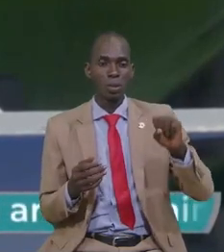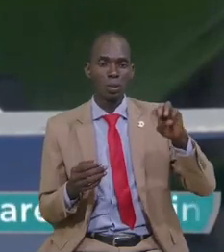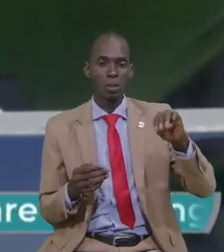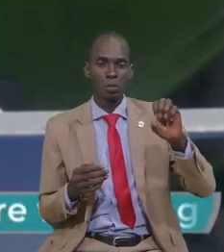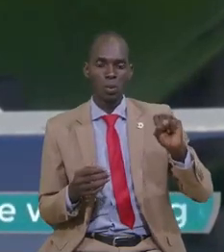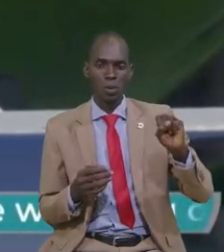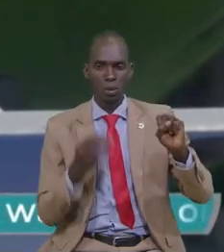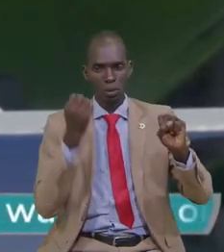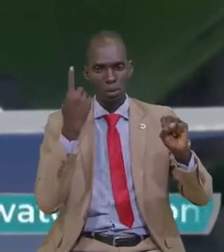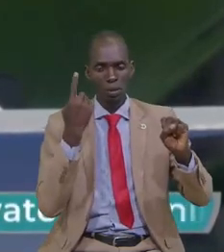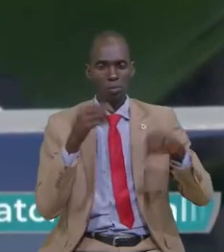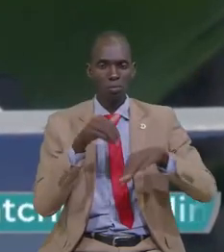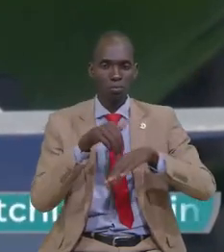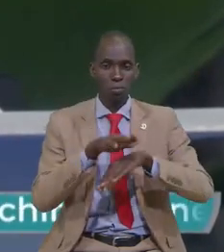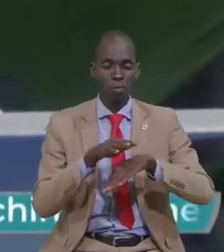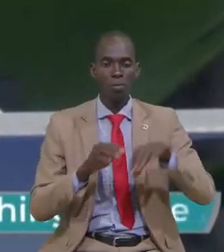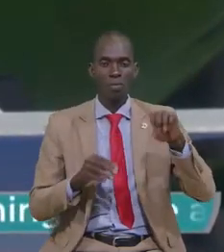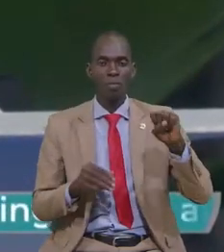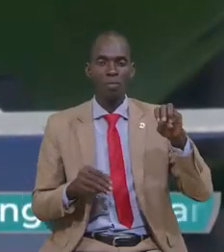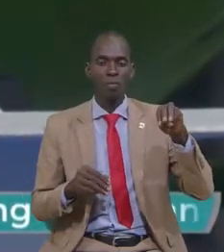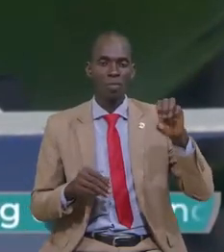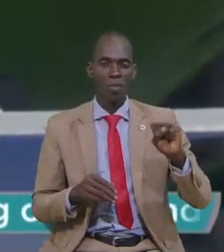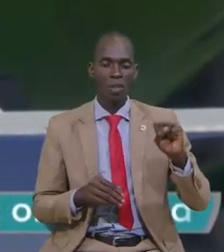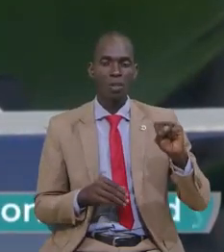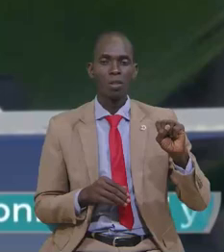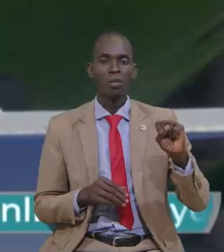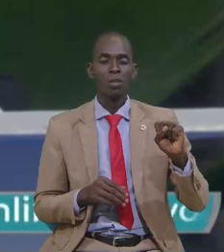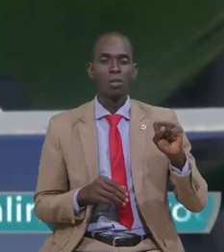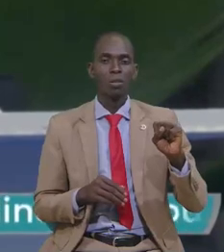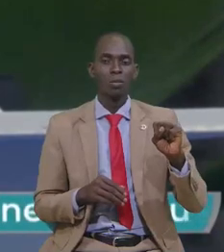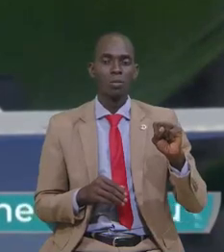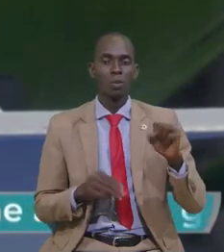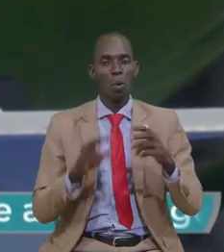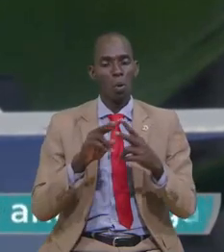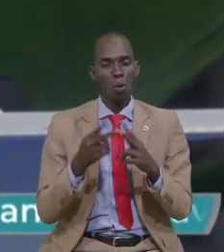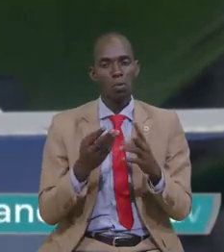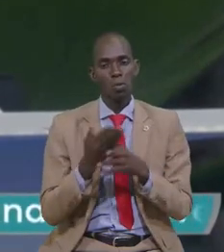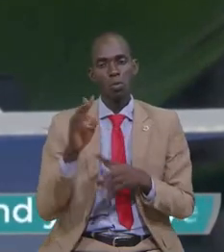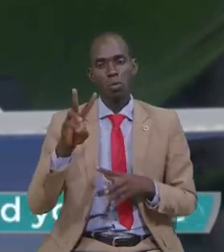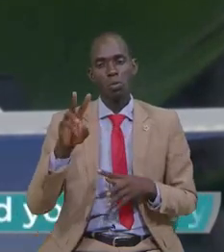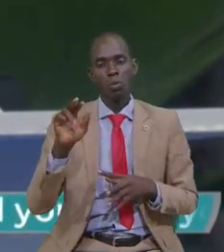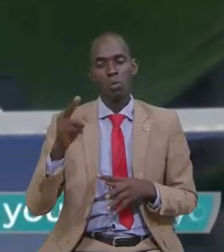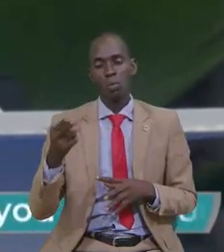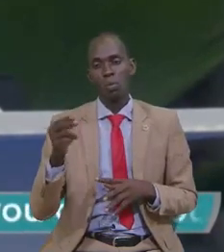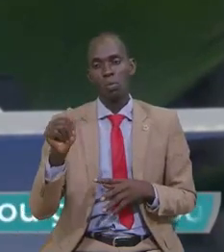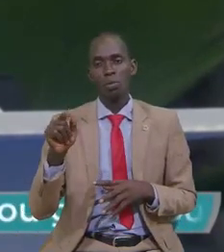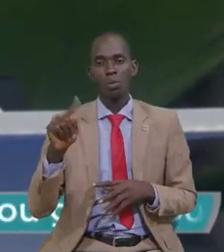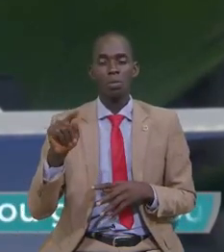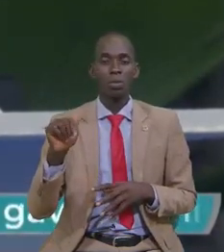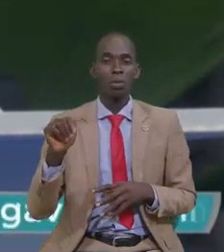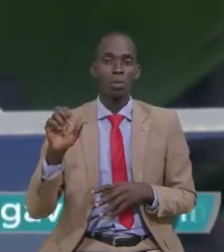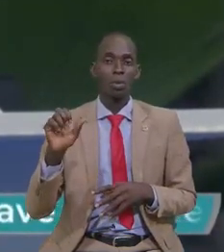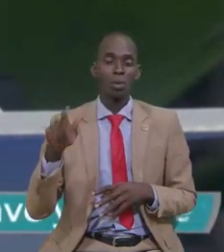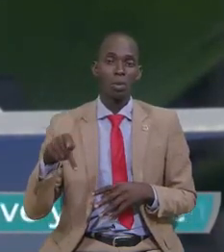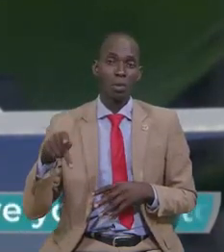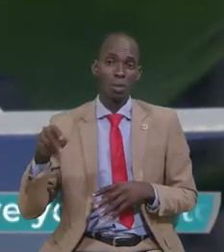par un SMS ou bien par un message WhatsApp